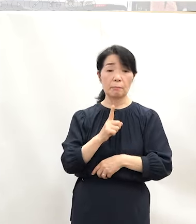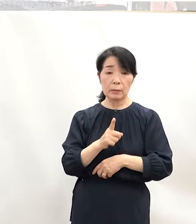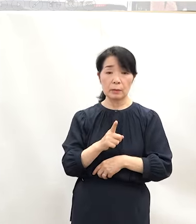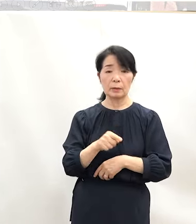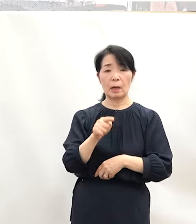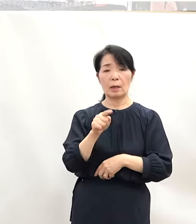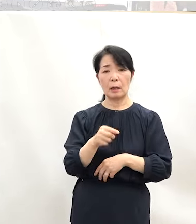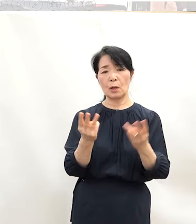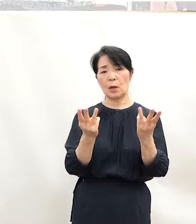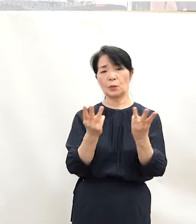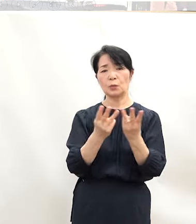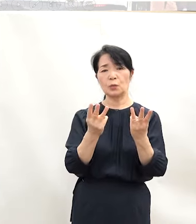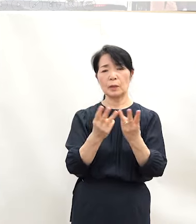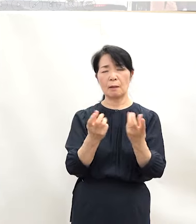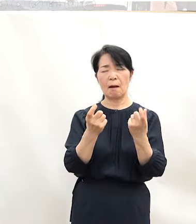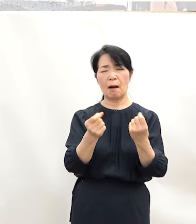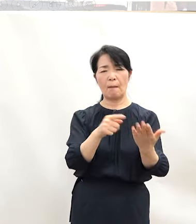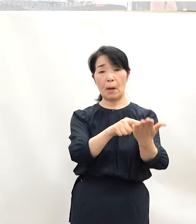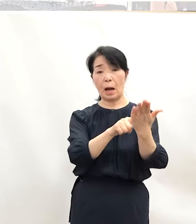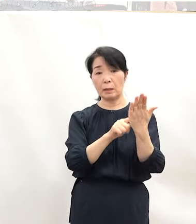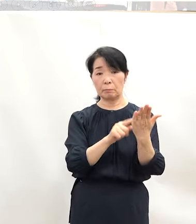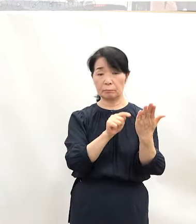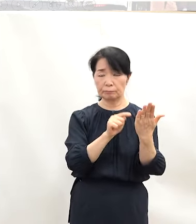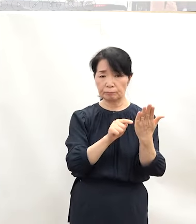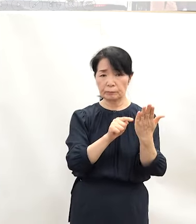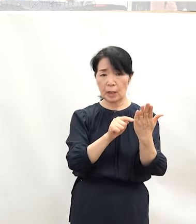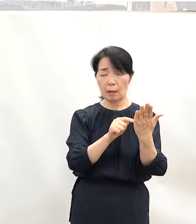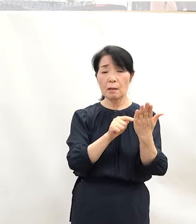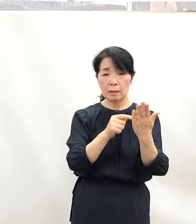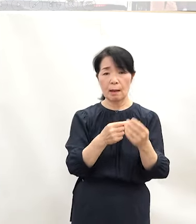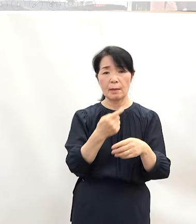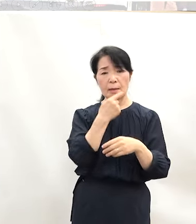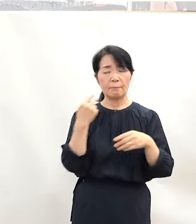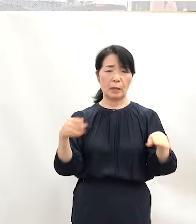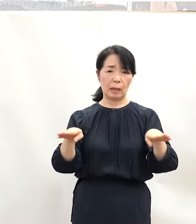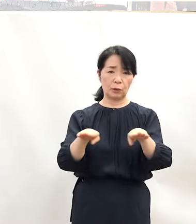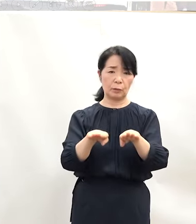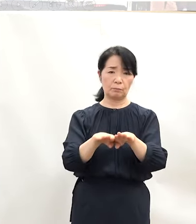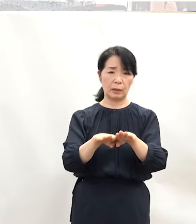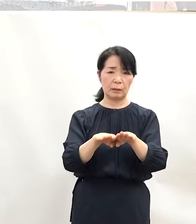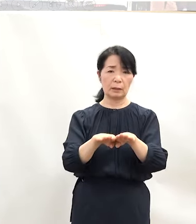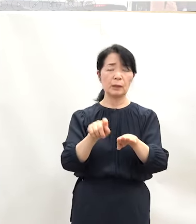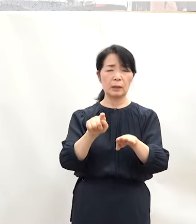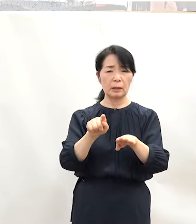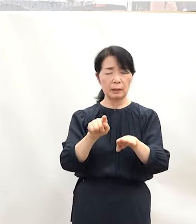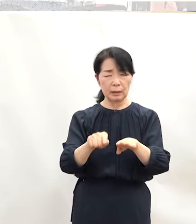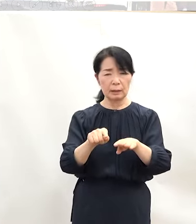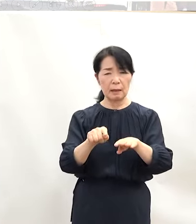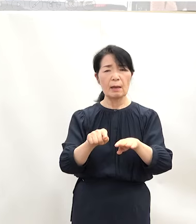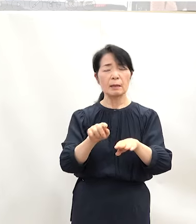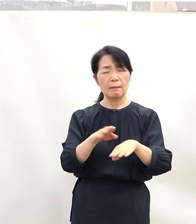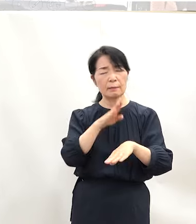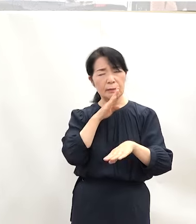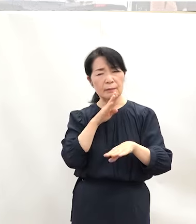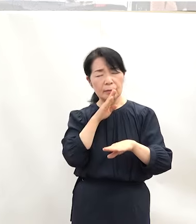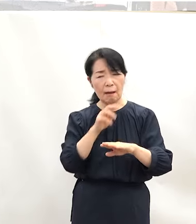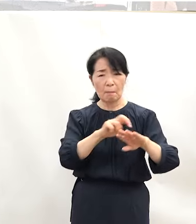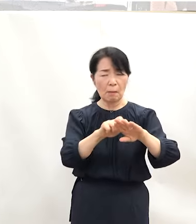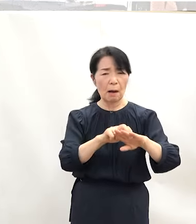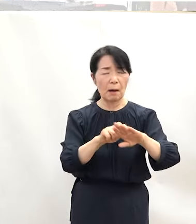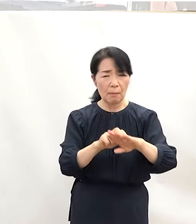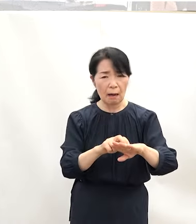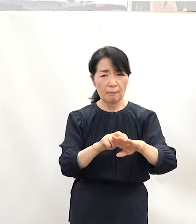して、休みの日に受診される方が非常に多いんですよ。私も近くに